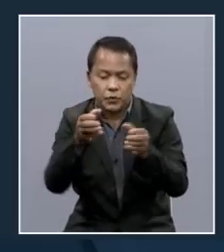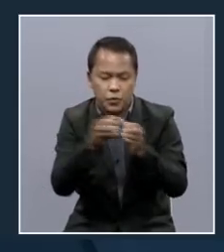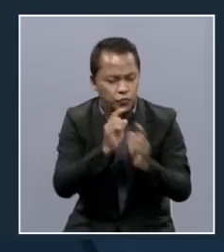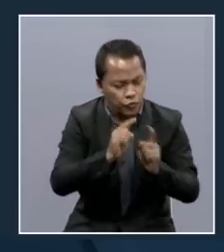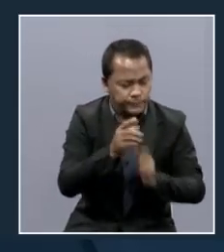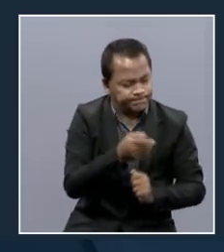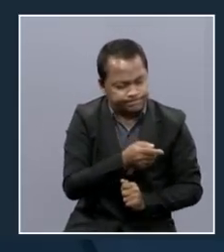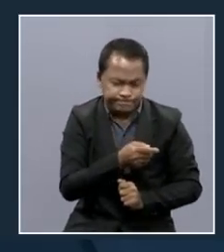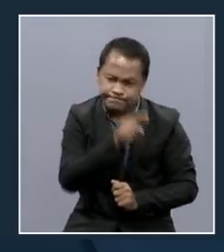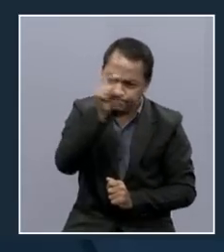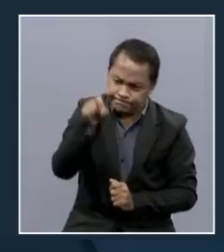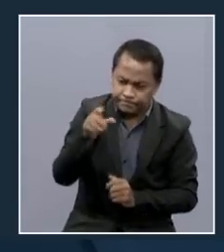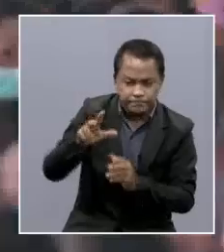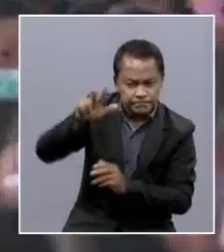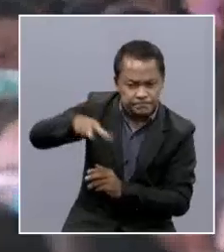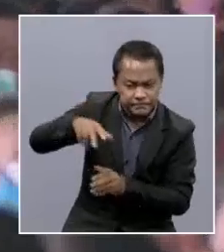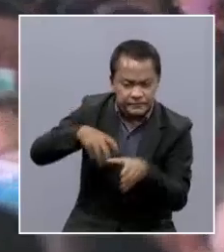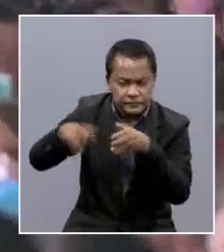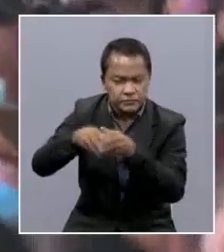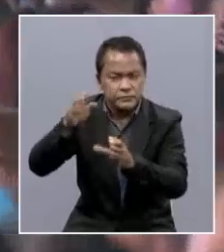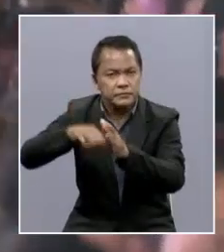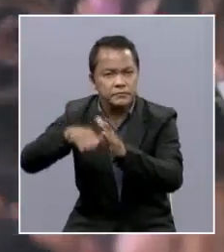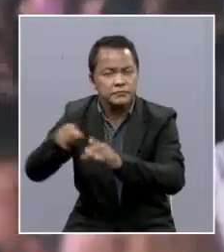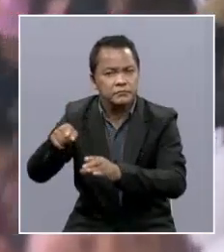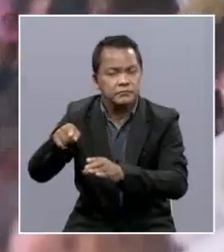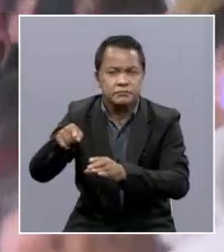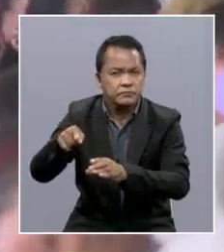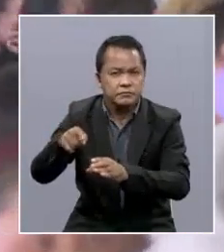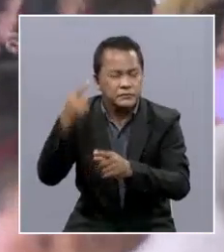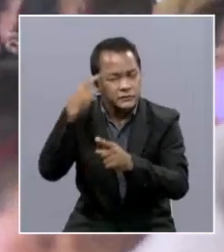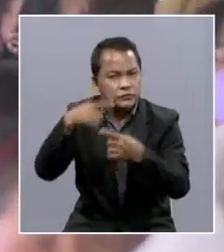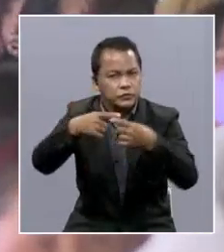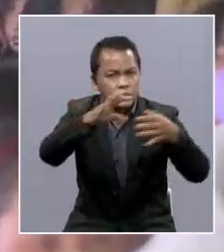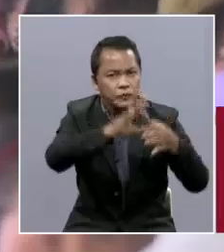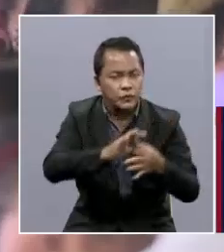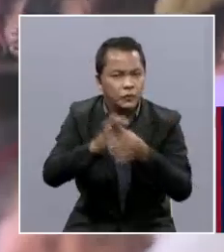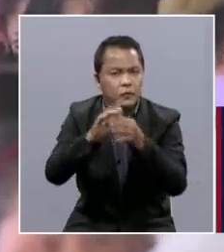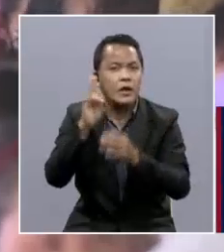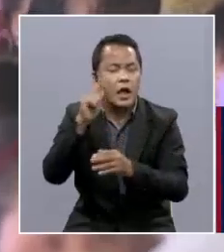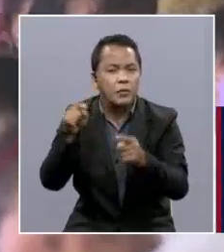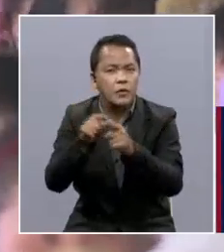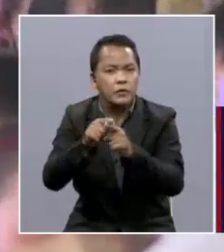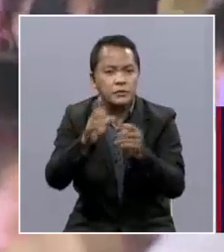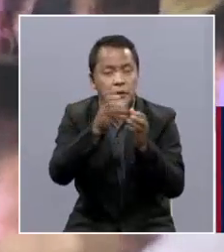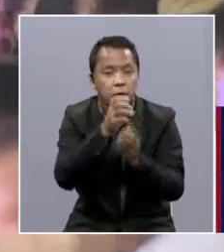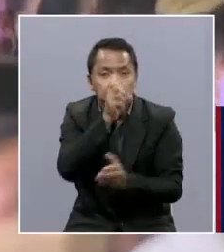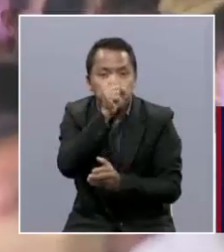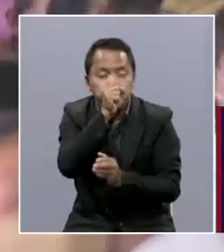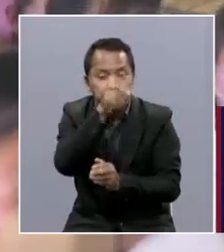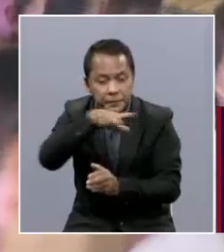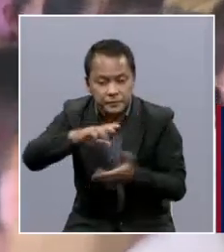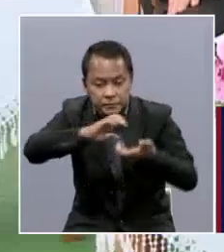วิพากษ์วิจารณ์กันว่าเพื่อไทยจัดทีมผู้สมัครแบบนี้สอดรับหรือเปล่ากับกระแสข่าวเรื่องดีลรับเพื่อไทย